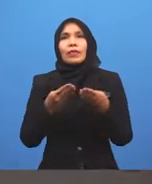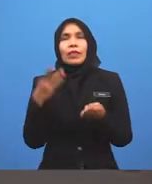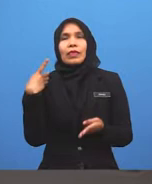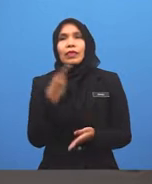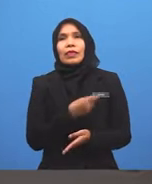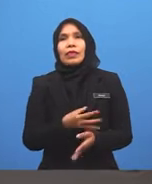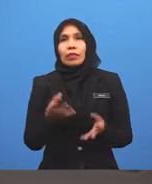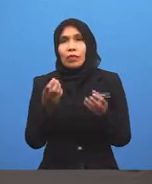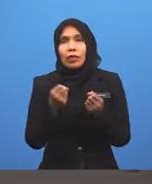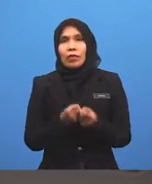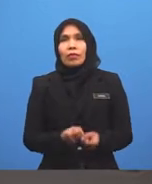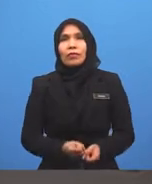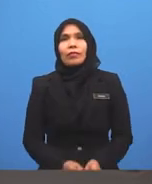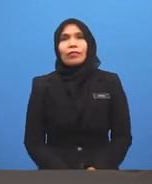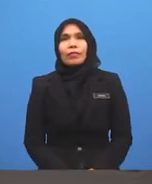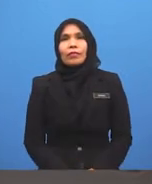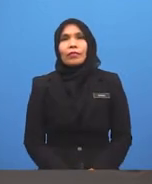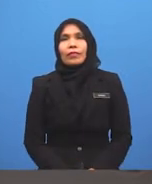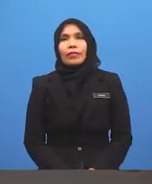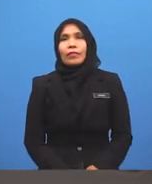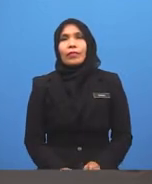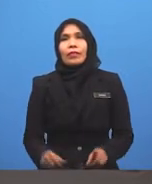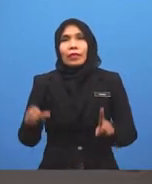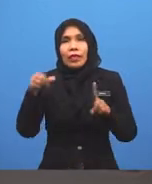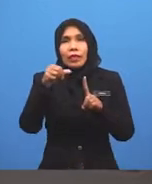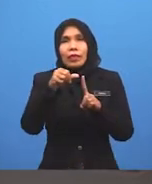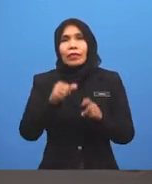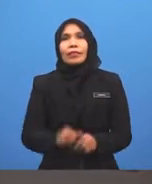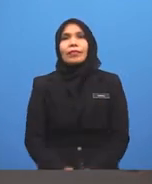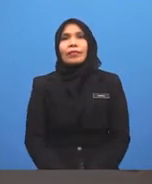Bagaimana kita mahu menentukan arah arus aruhan yang terhasil?